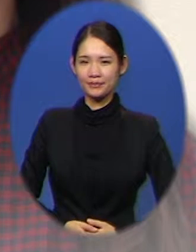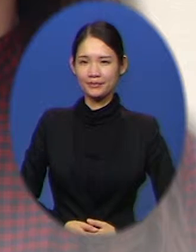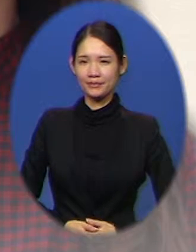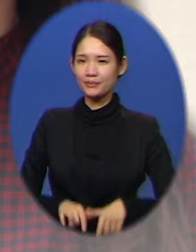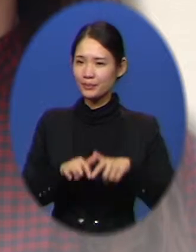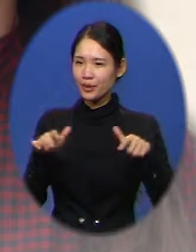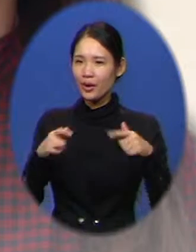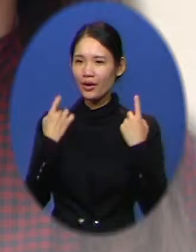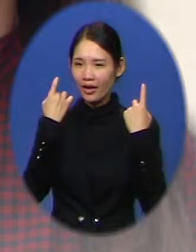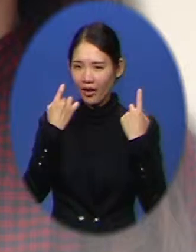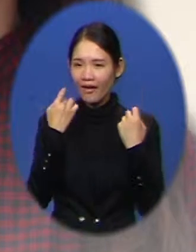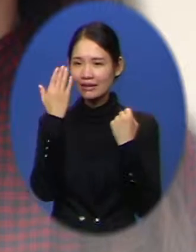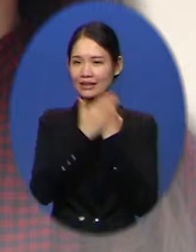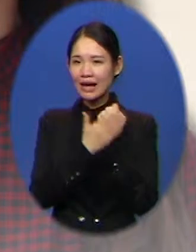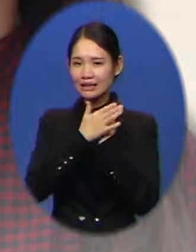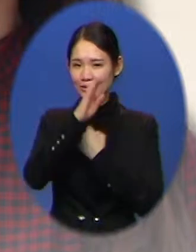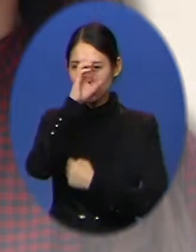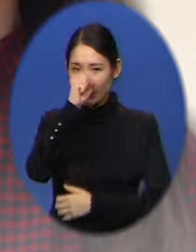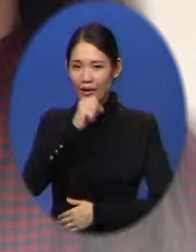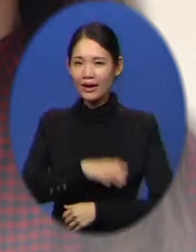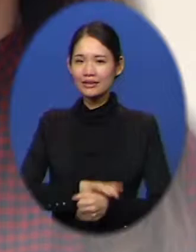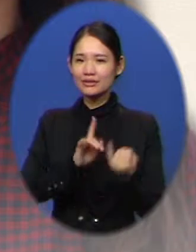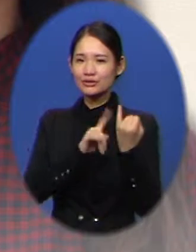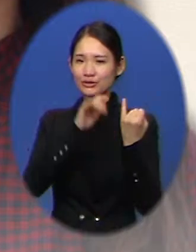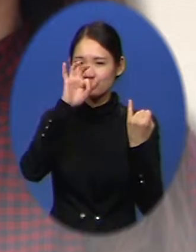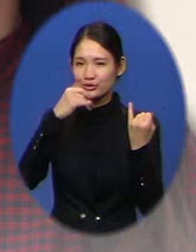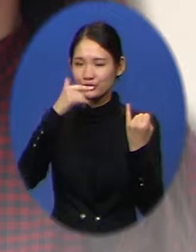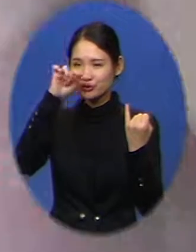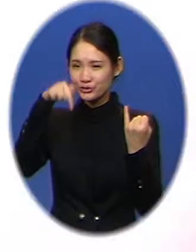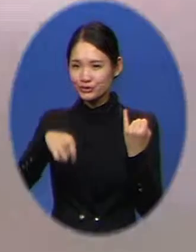평소 여행과 사진을 좋아하는 윤주아,